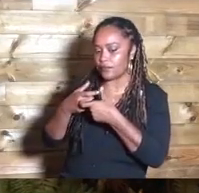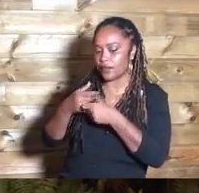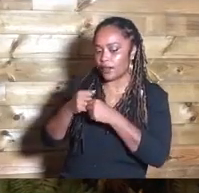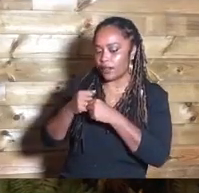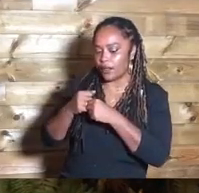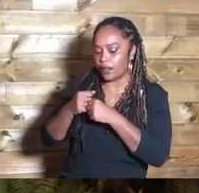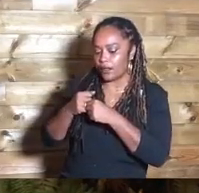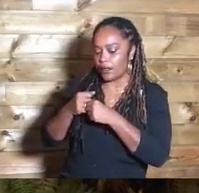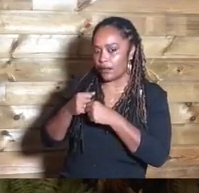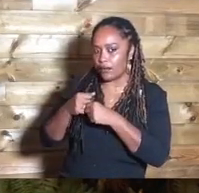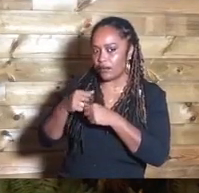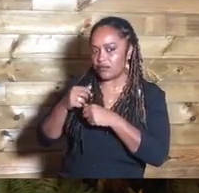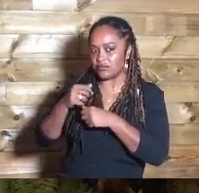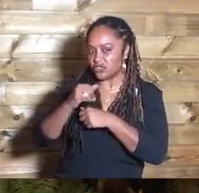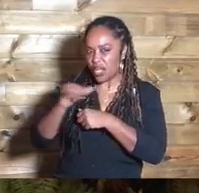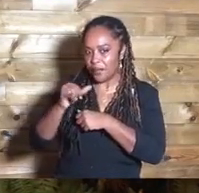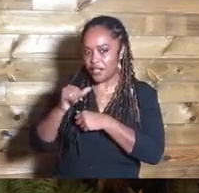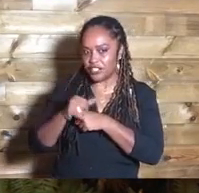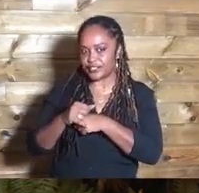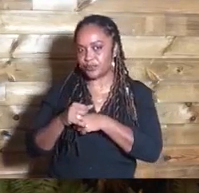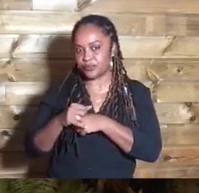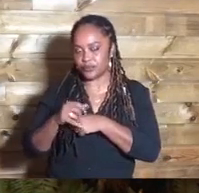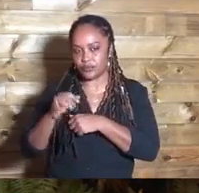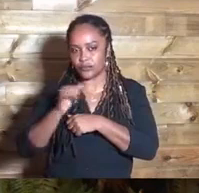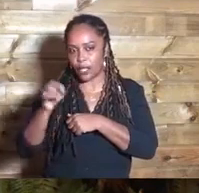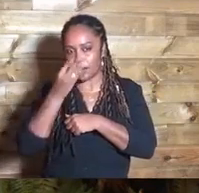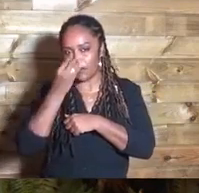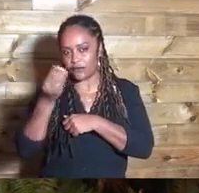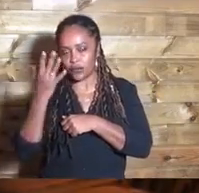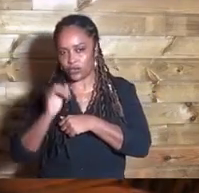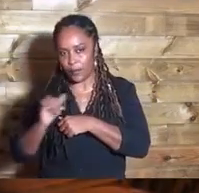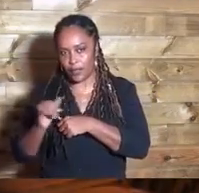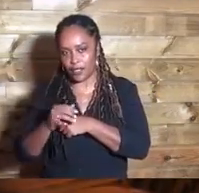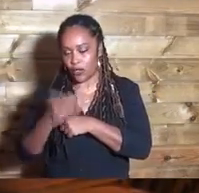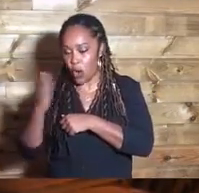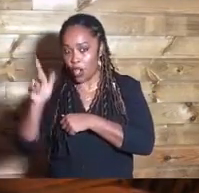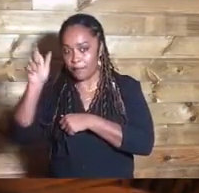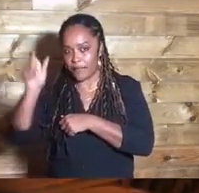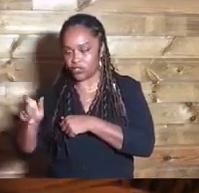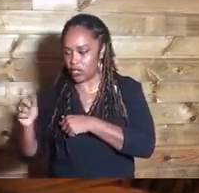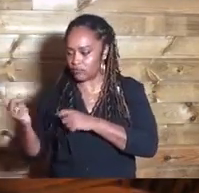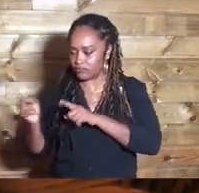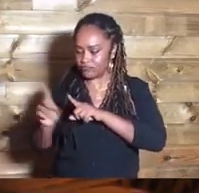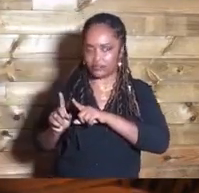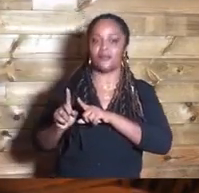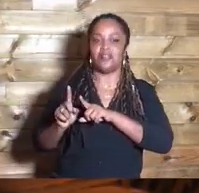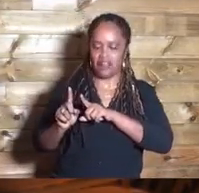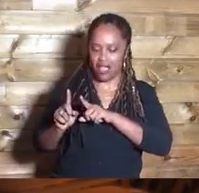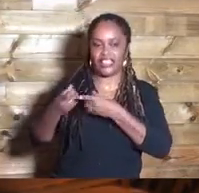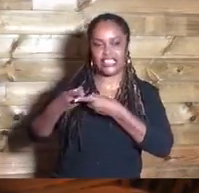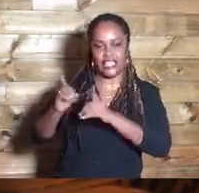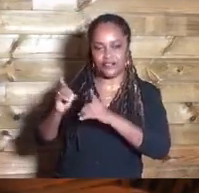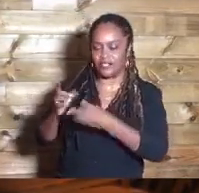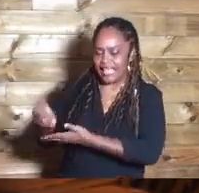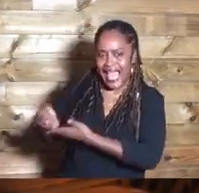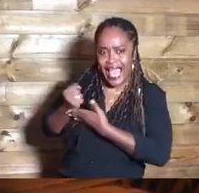jamais ni un chip ni un m'en fou, ou trouver d'autres noms à côté pour défendre vous, ou quasi ouais, en panier totalement